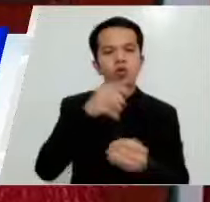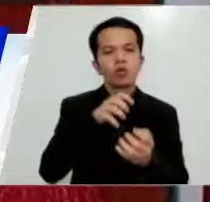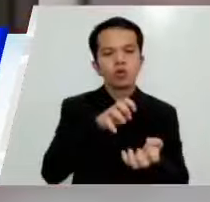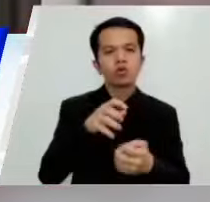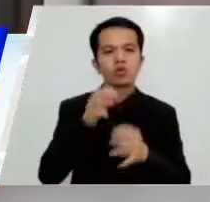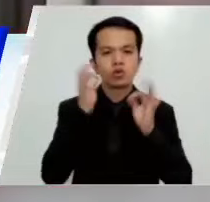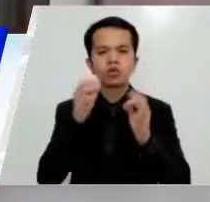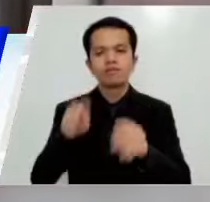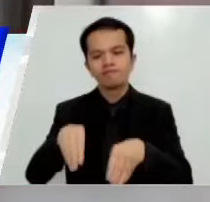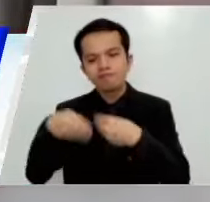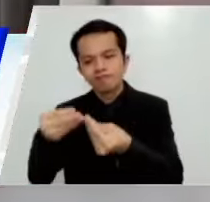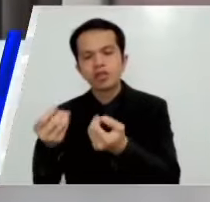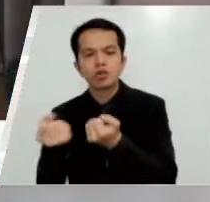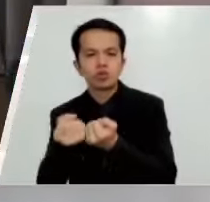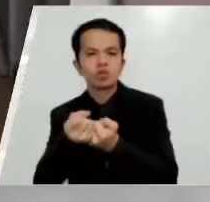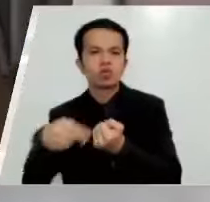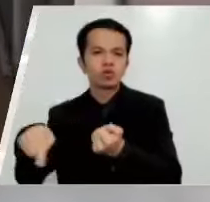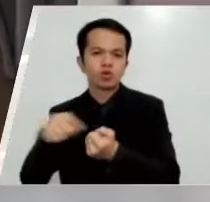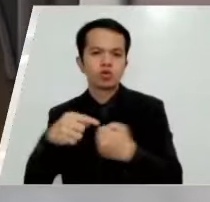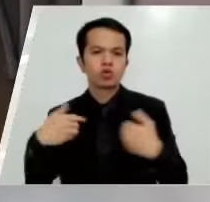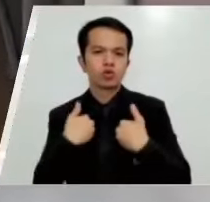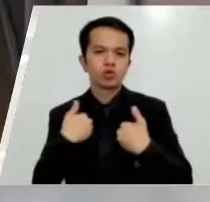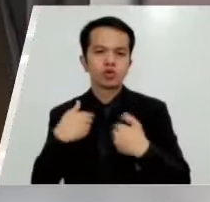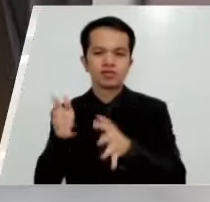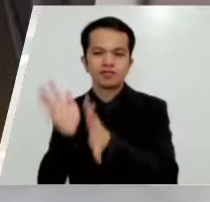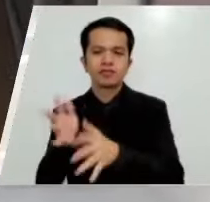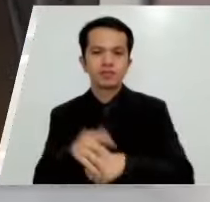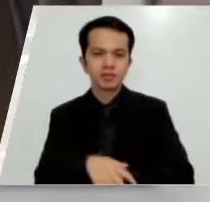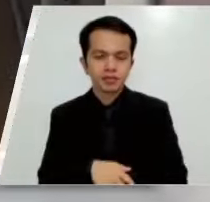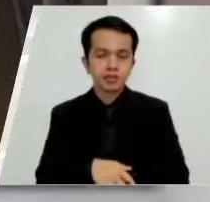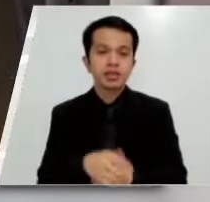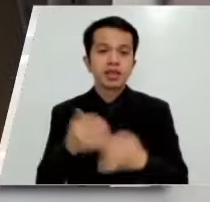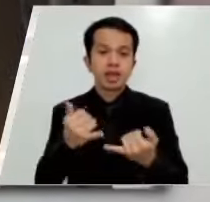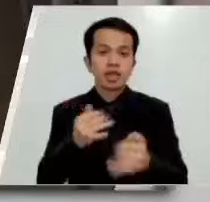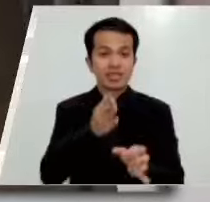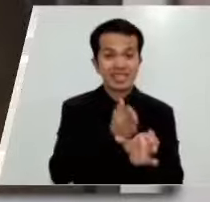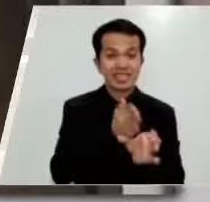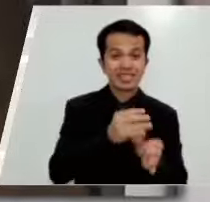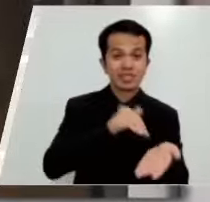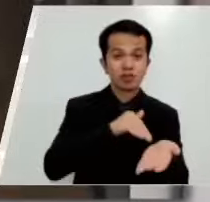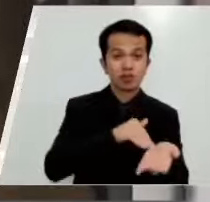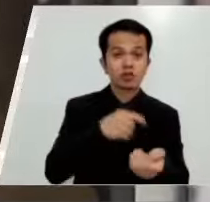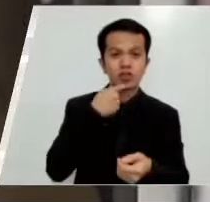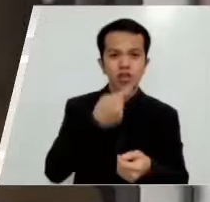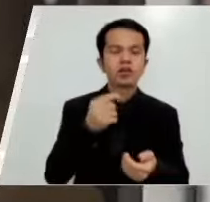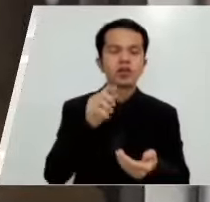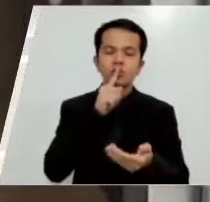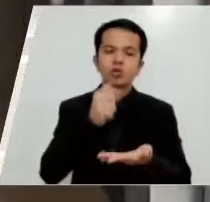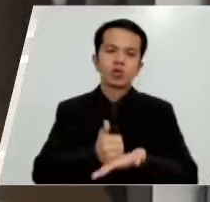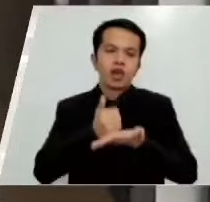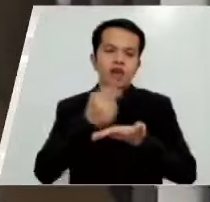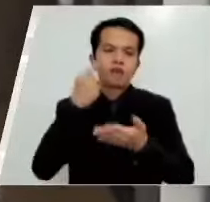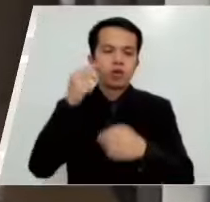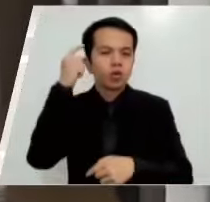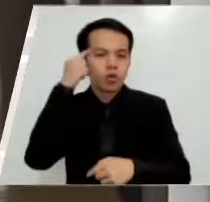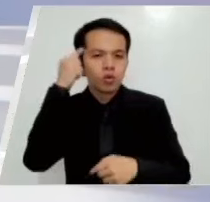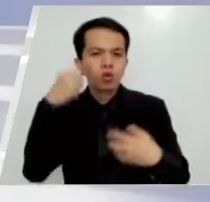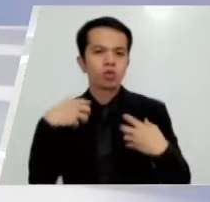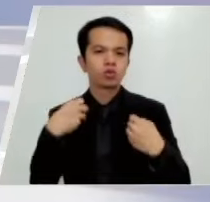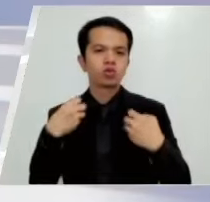nila. Ayon sa isang psychiatrist, marami raw talagang benepisyo sa mental and emotional well-being ang pagkakaroon ng mga alagang